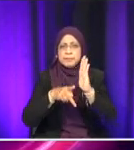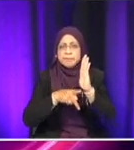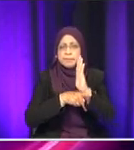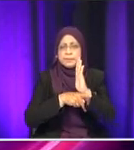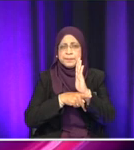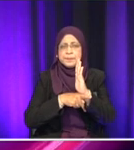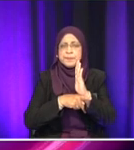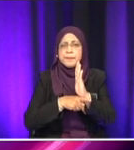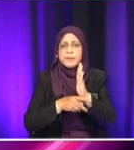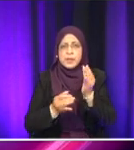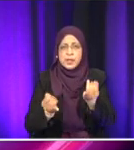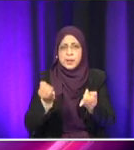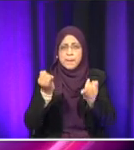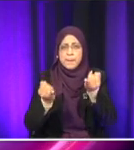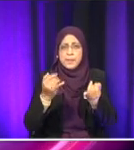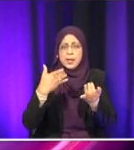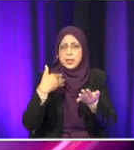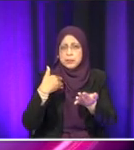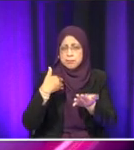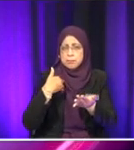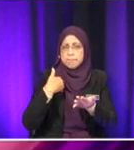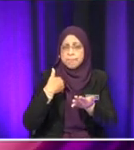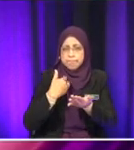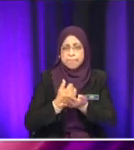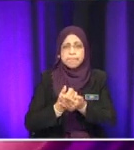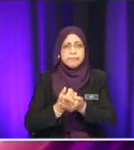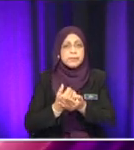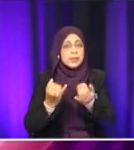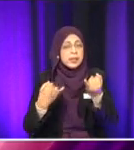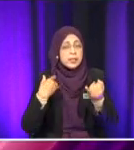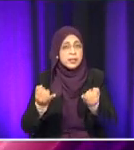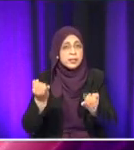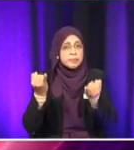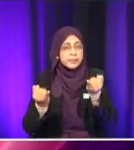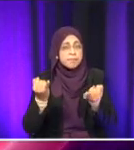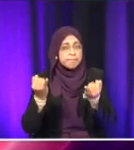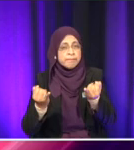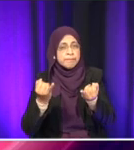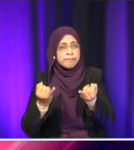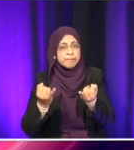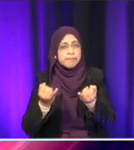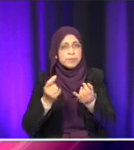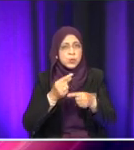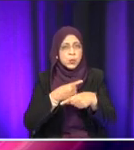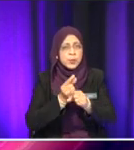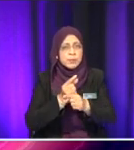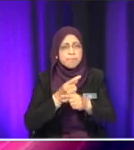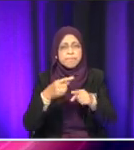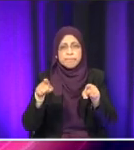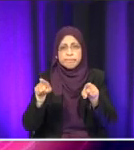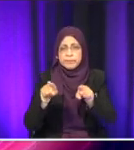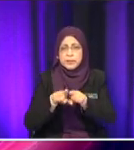yang terdapat timbangan yang mempunyai keadaan gubahan timbangan gubahan yang sama sebab dan